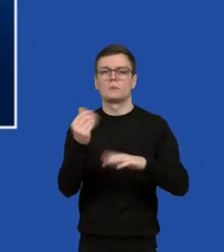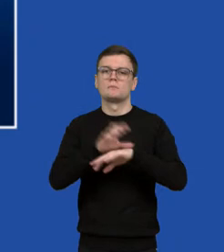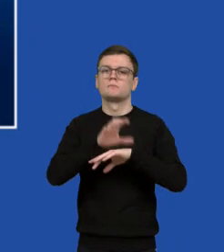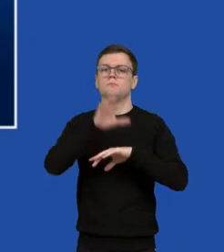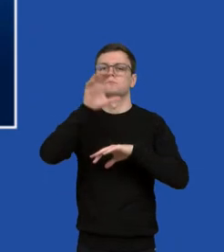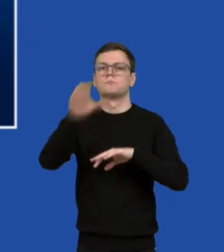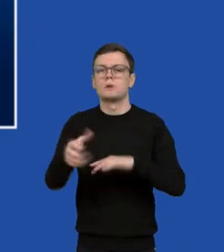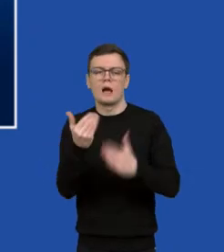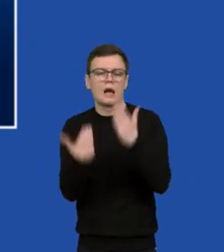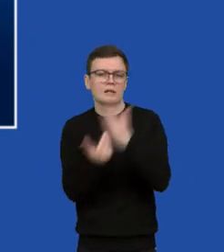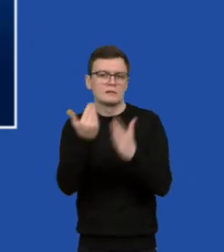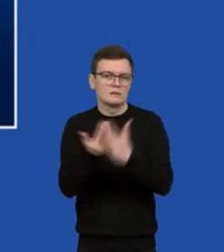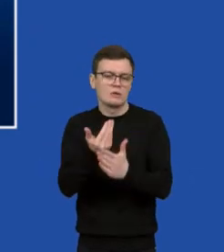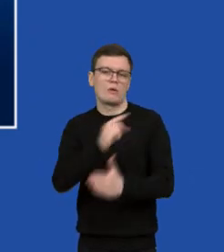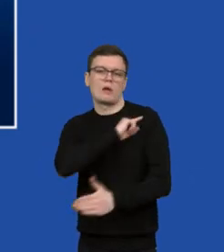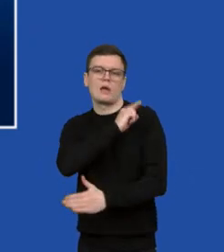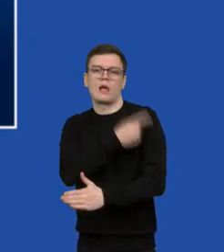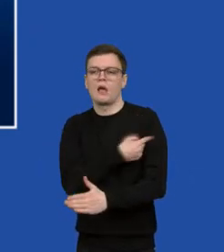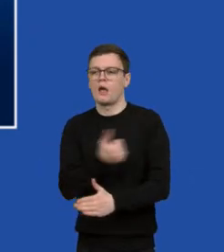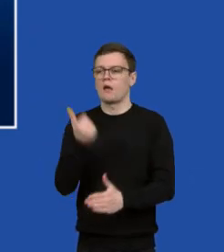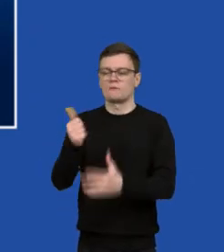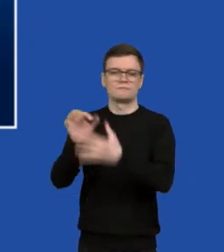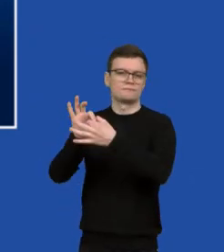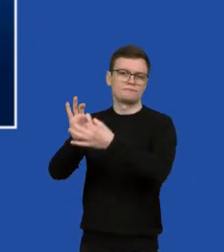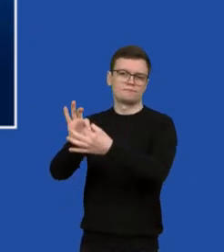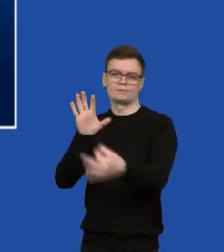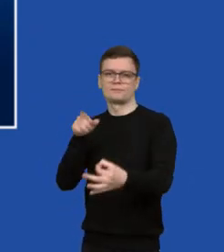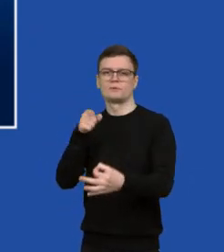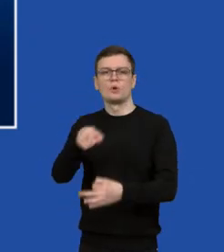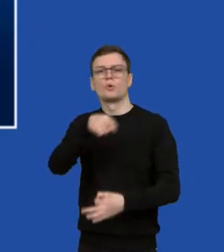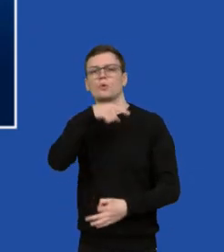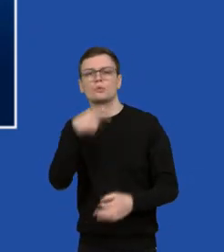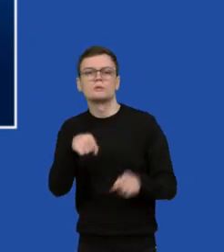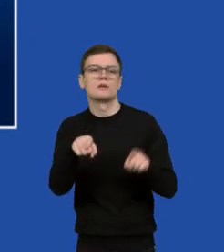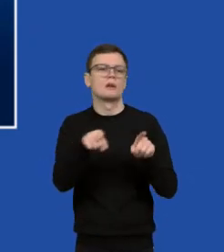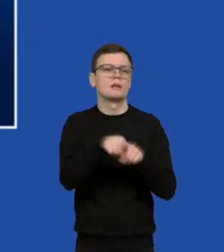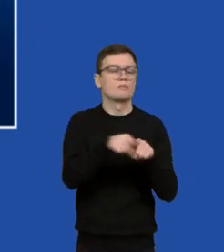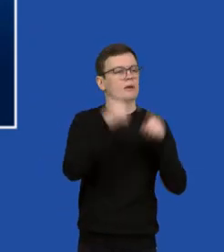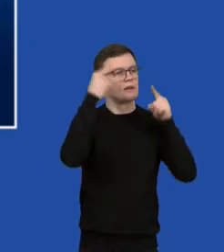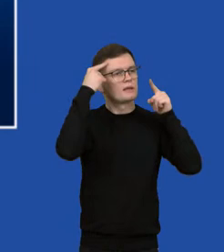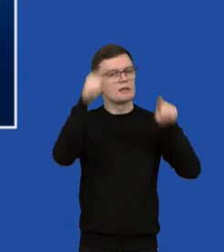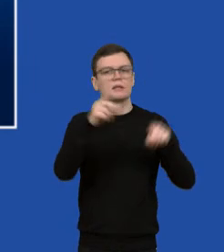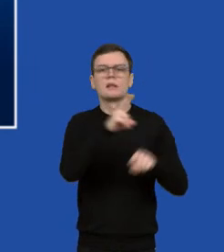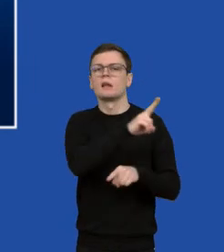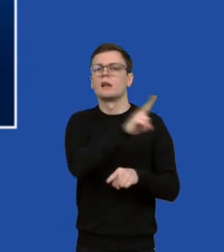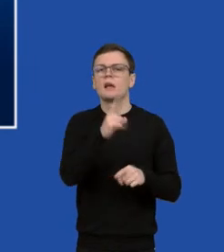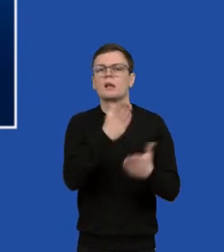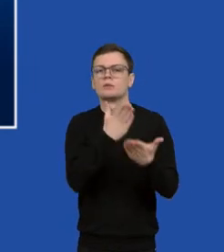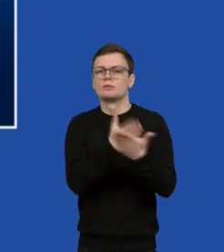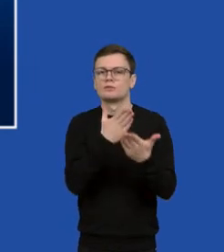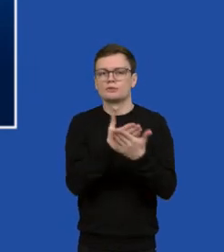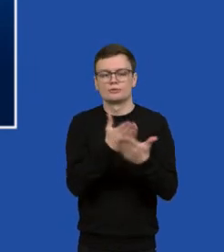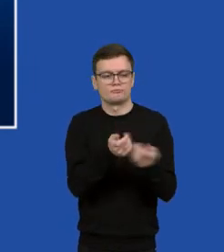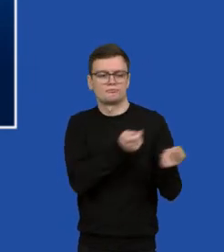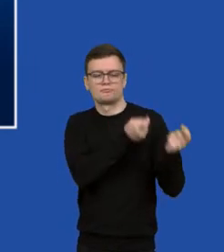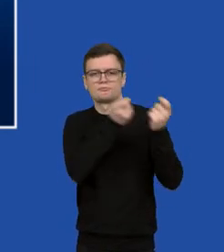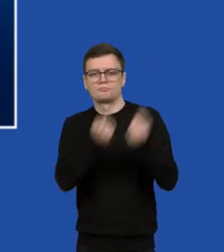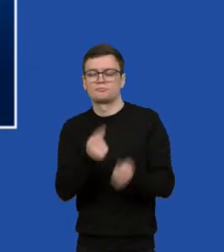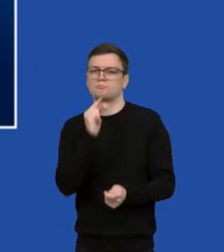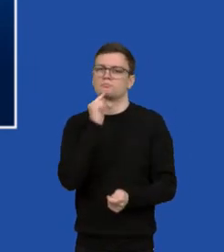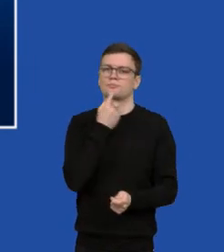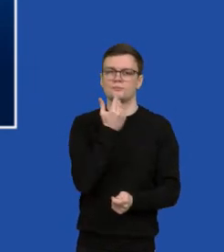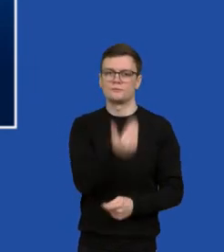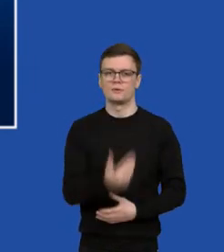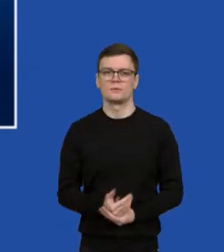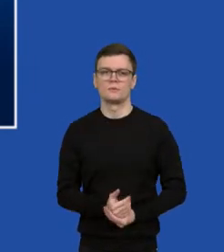kad sumažinti mūsų priklausomybę nuo Rusijos ir kitų tiekėjų, kurie yra turbūt sunkiai prognozuojami